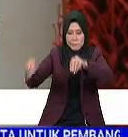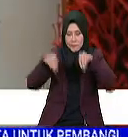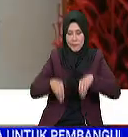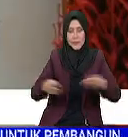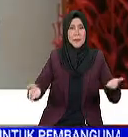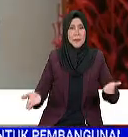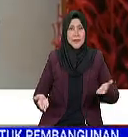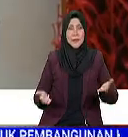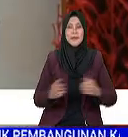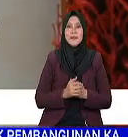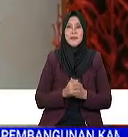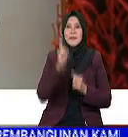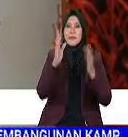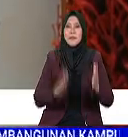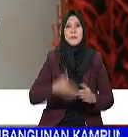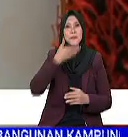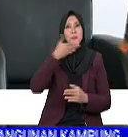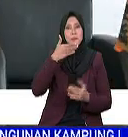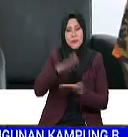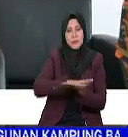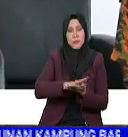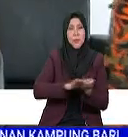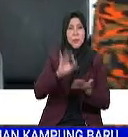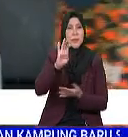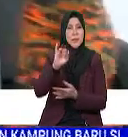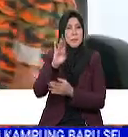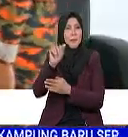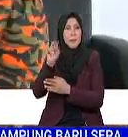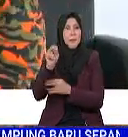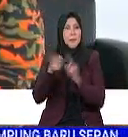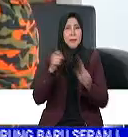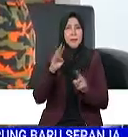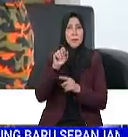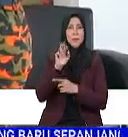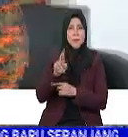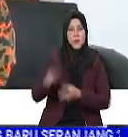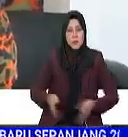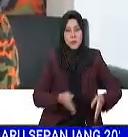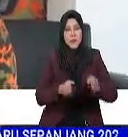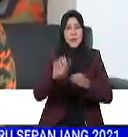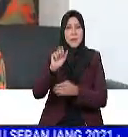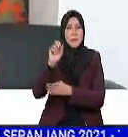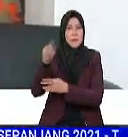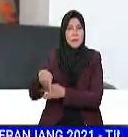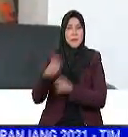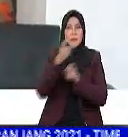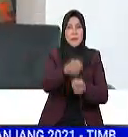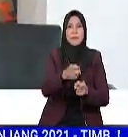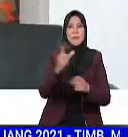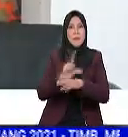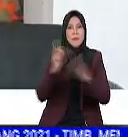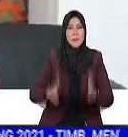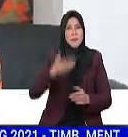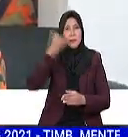sendiri Sementara itu seorang lagi Pemuda kacukan Iban Kayan berasal dari umma bawang Sungai asap dianugerahkan pelatih